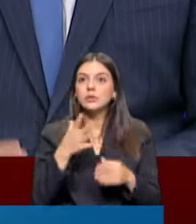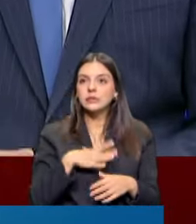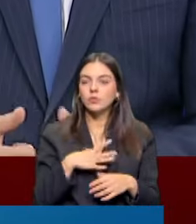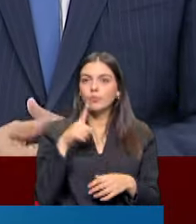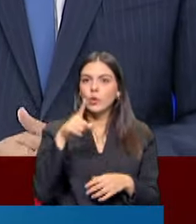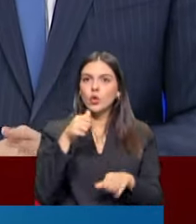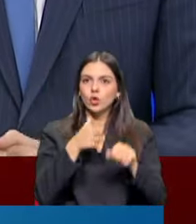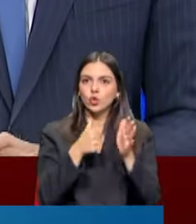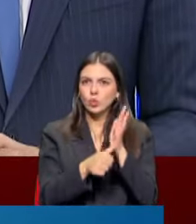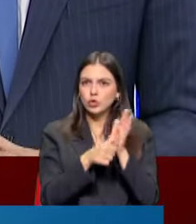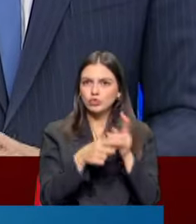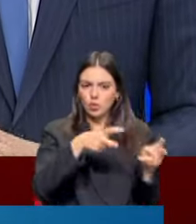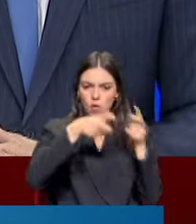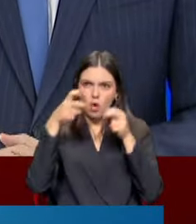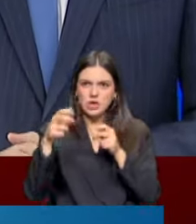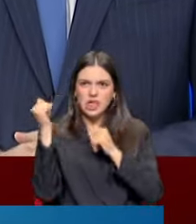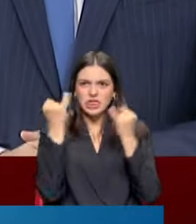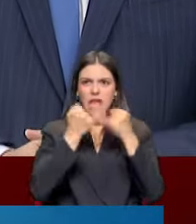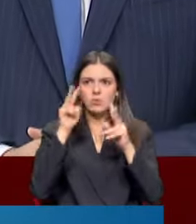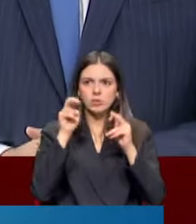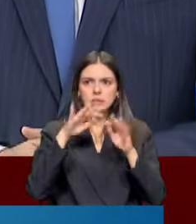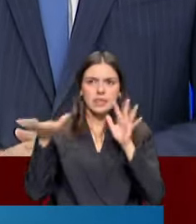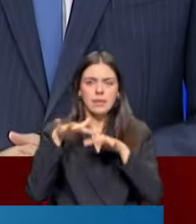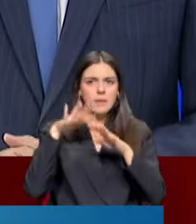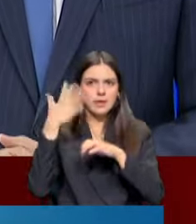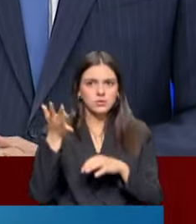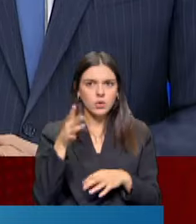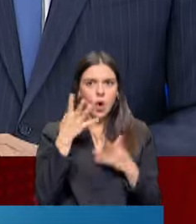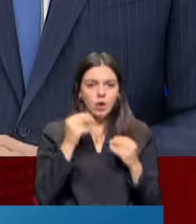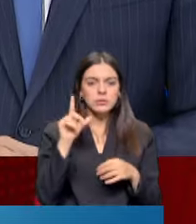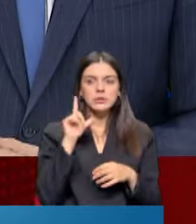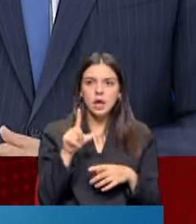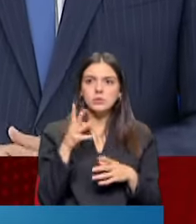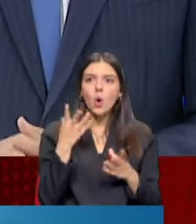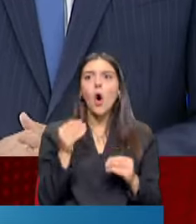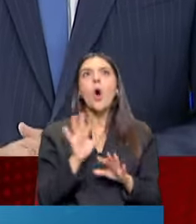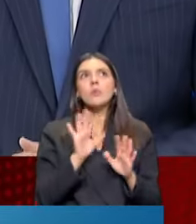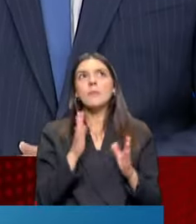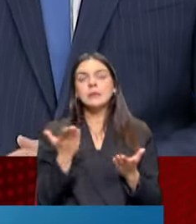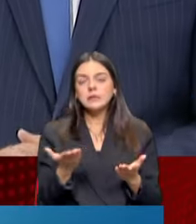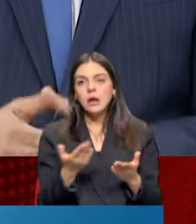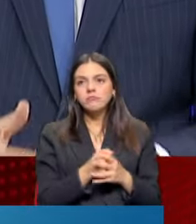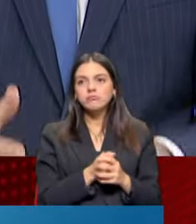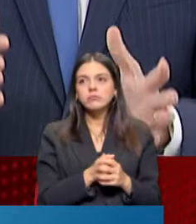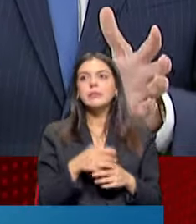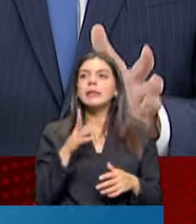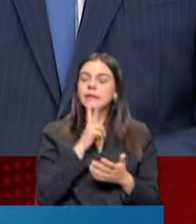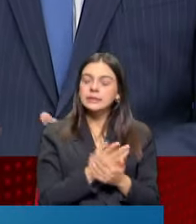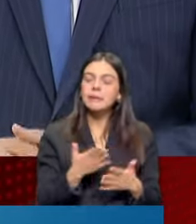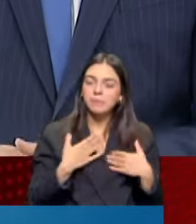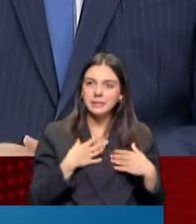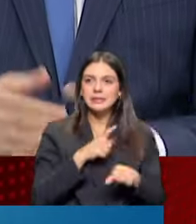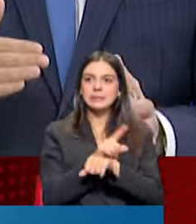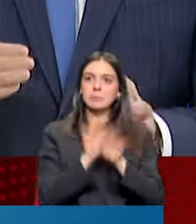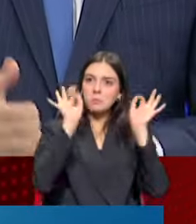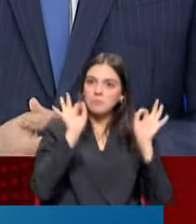arada konteynerler zaten tartışma konusu haline geldi depremden sonra. Olması gerekirken olmaması. Kesinlikle. Biz de süreci